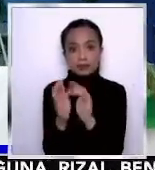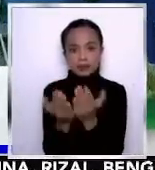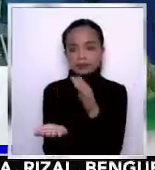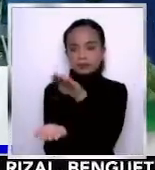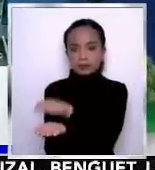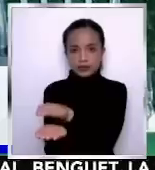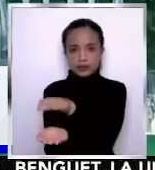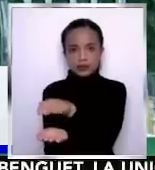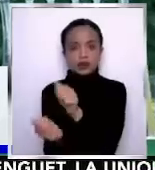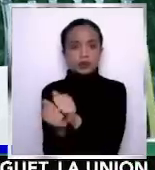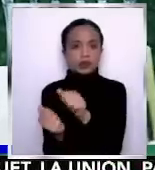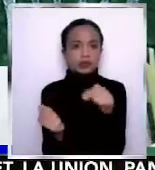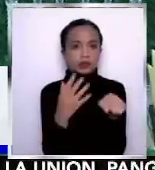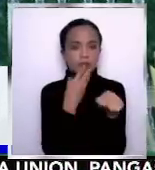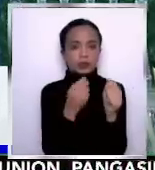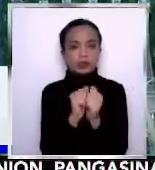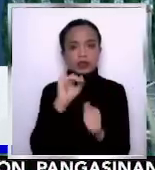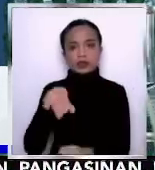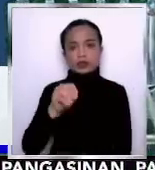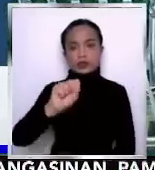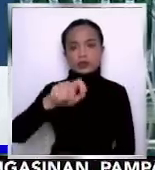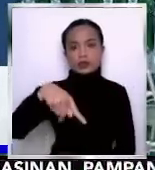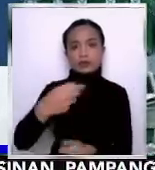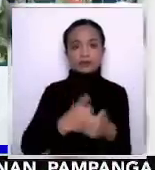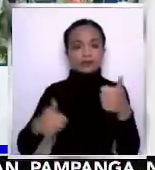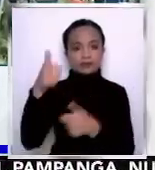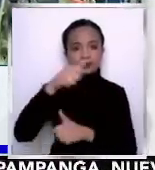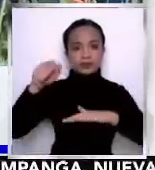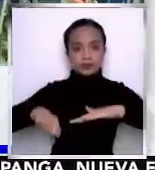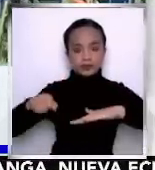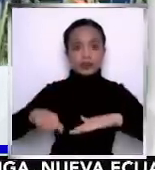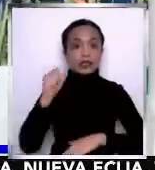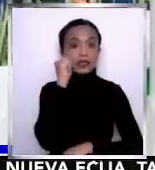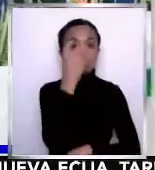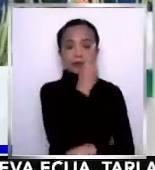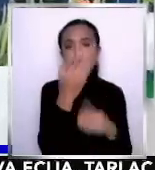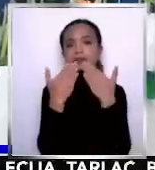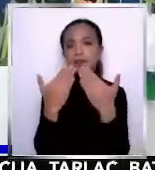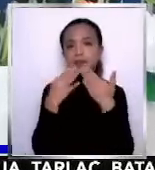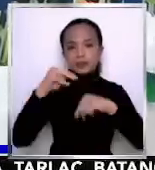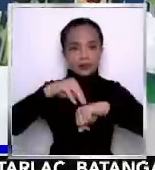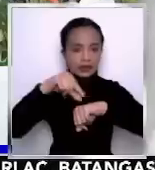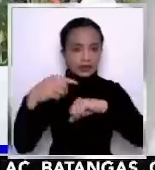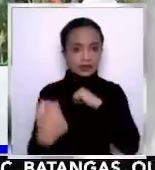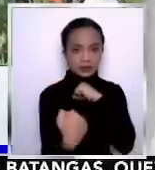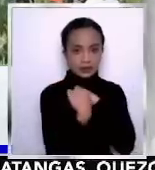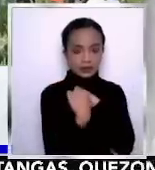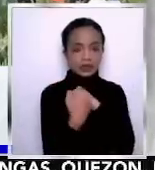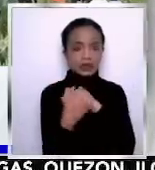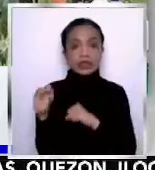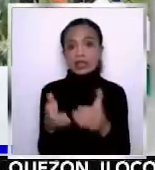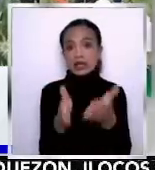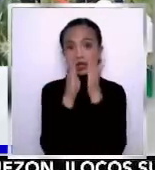Court Associate Justice Joseph Lopez. Nagpasalamat naman si Duterte sa mga taga Marinduque sa suporta sa kanya. Hiniling din ni Duterte na siya